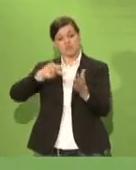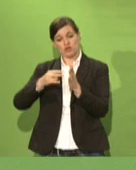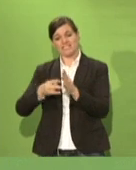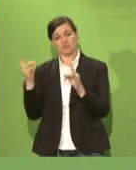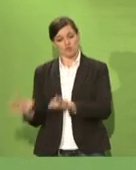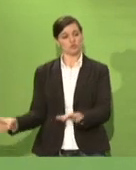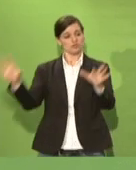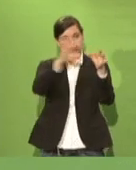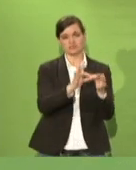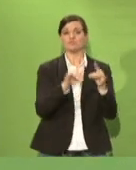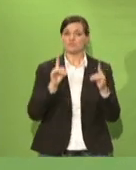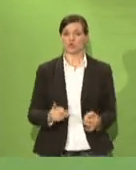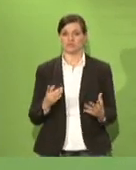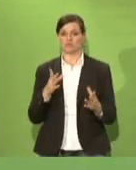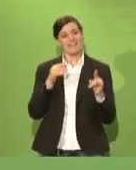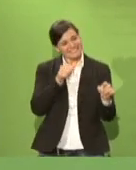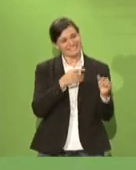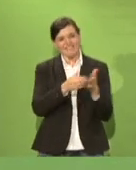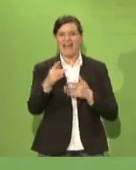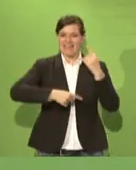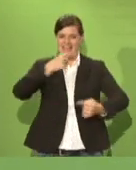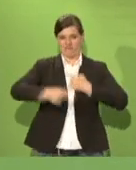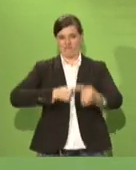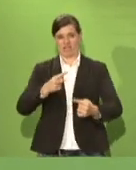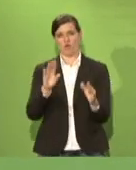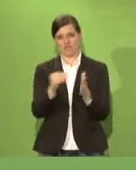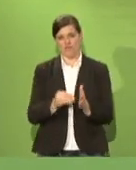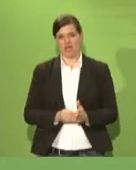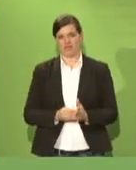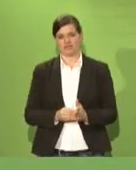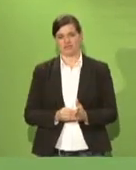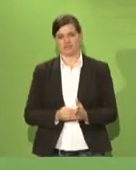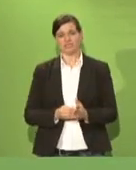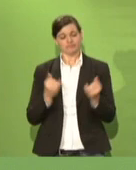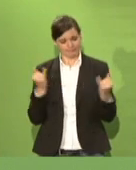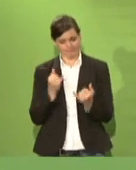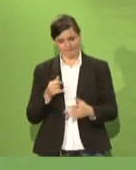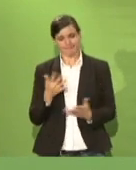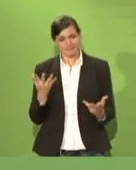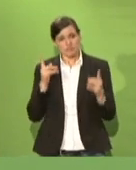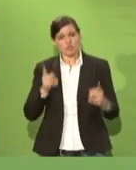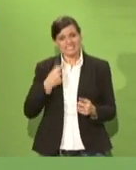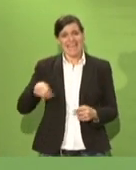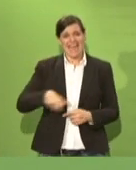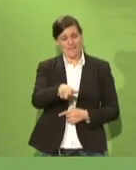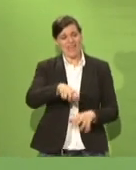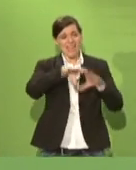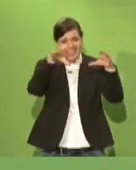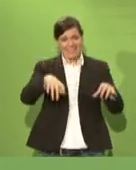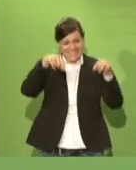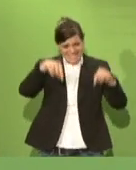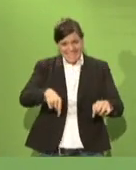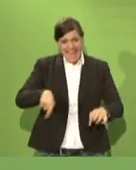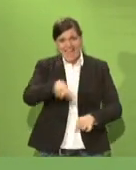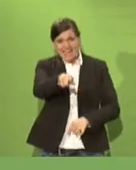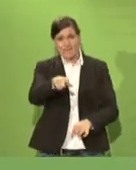begleiten, dass sie auch weiterentwickelt werden. Das sind Unternehmen, Hidden Champions, die aus Nordrhein-Westfalen kommen. Und die sind bei uns zu Hause.